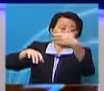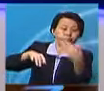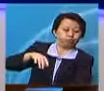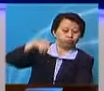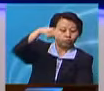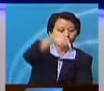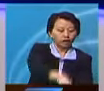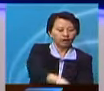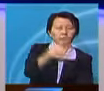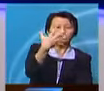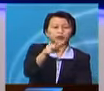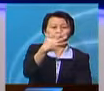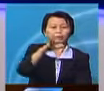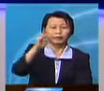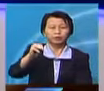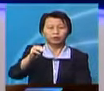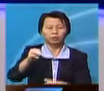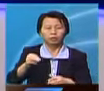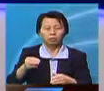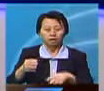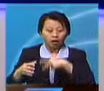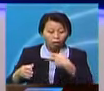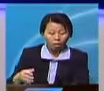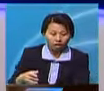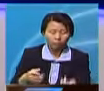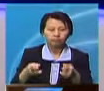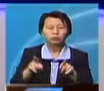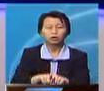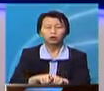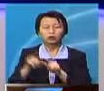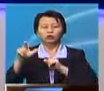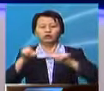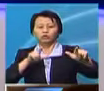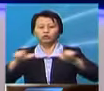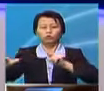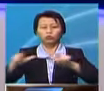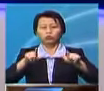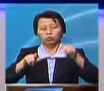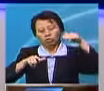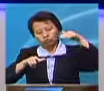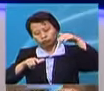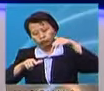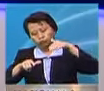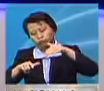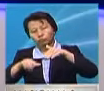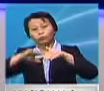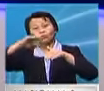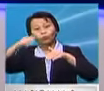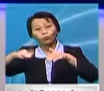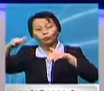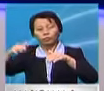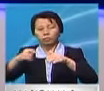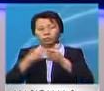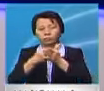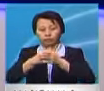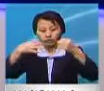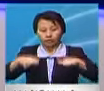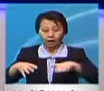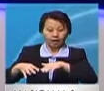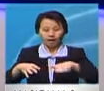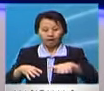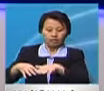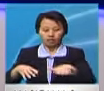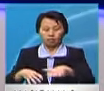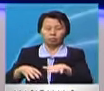sedalam 15 meter. Kemalangan dipercayai berlaku apabila lori yang sedang menuruni laluan berbukit itu tiba-tiba hilang